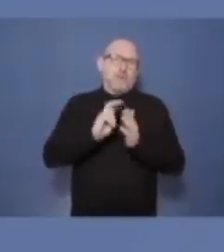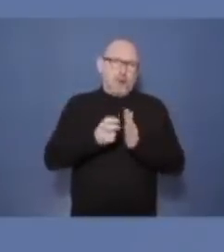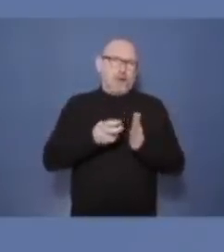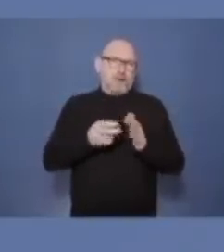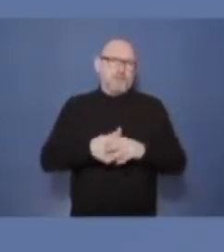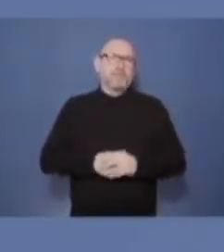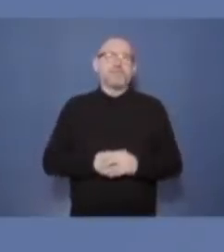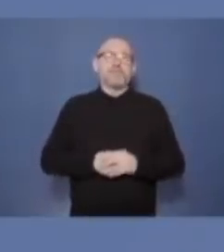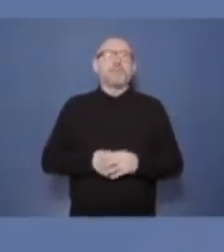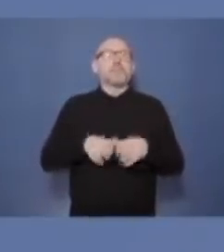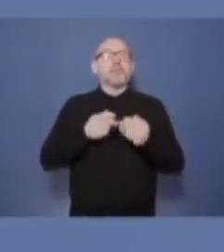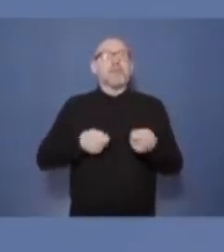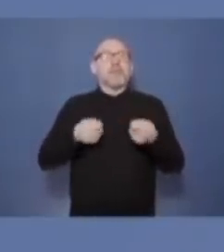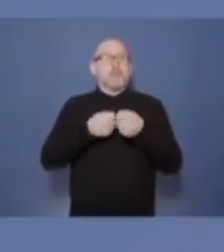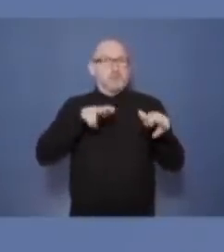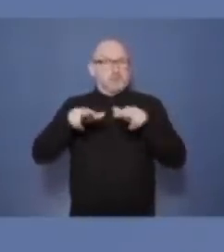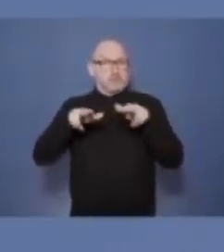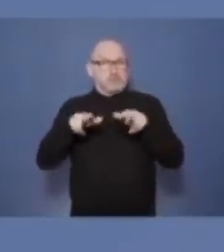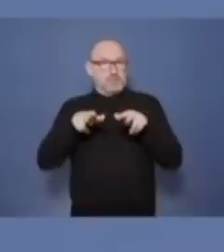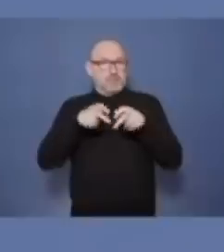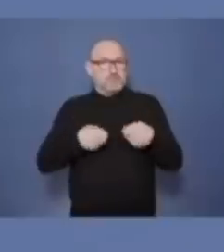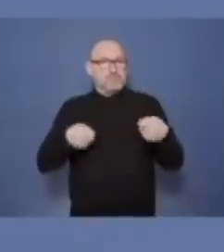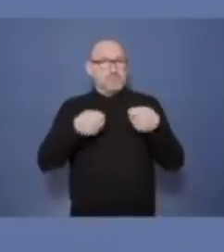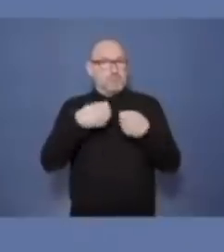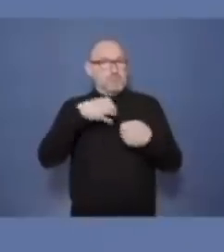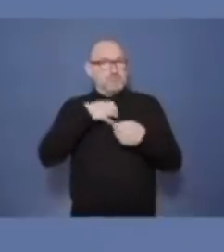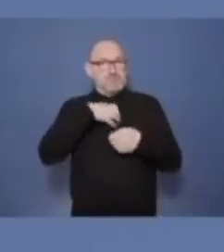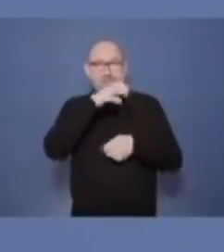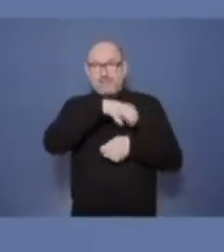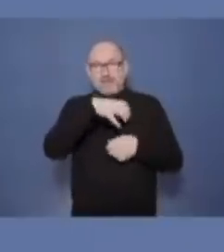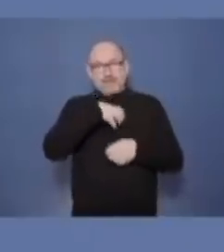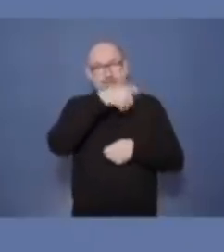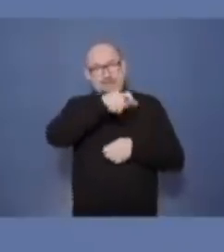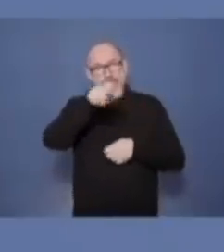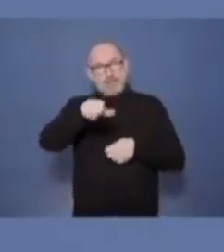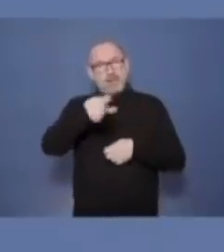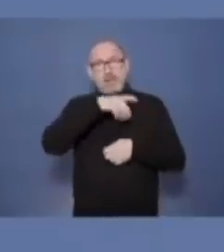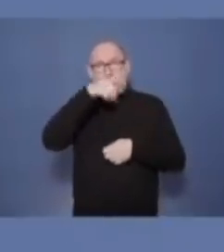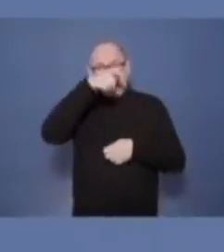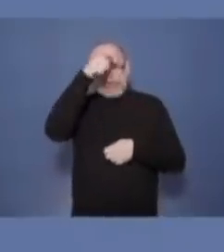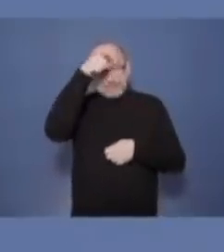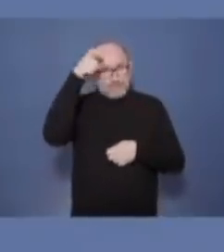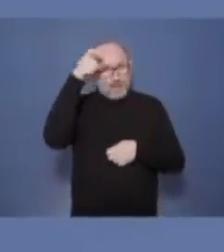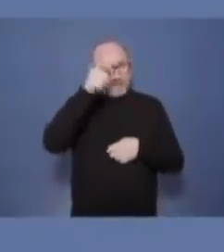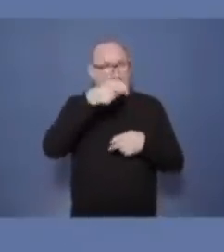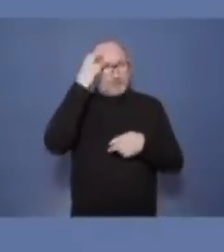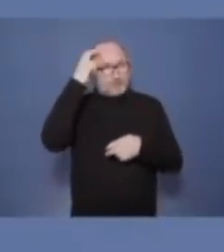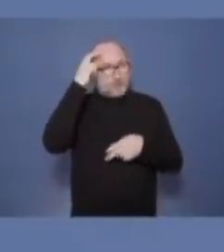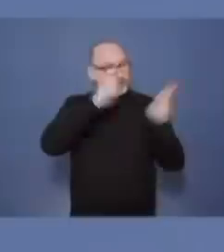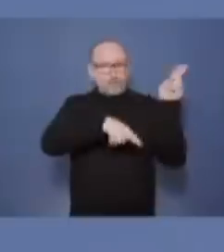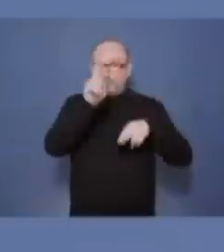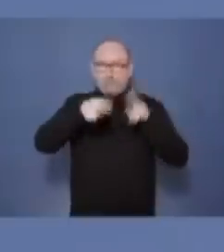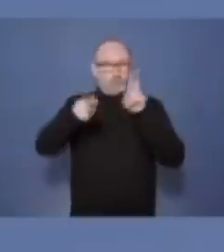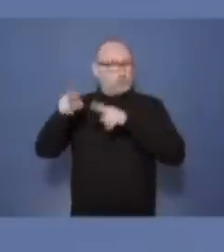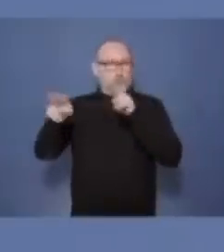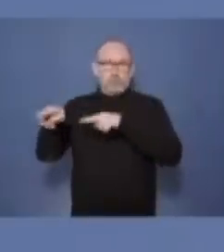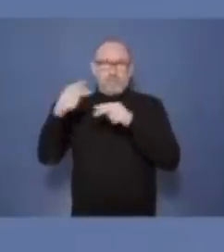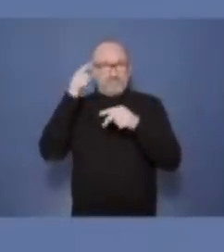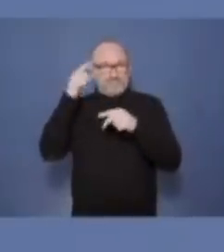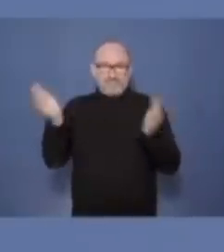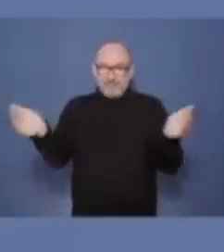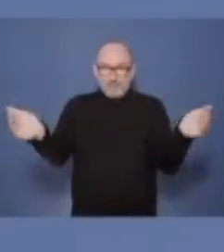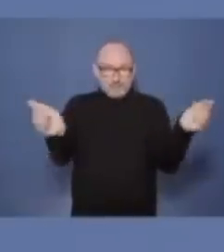Die Bundesregierung und die Bundeskanzlerin holen sich ihre Expertise von sehr, sehr vielen unterschiedlichen Wissenschaftlerinnen und Wissenschaftlern aus den